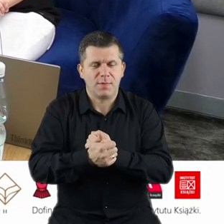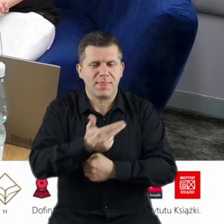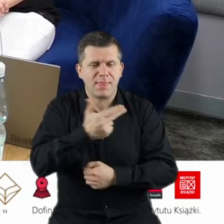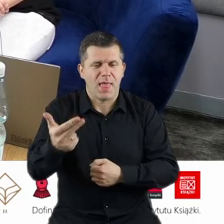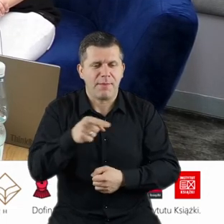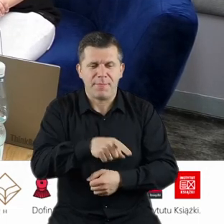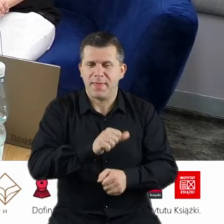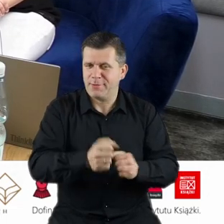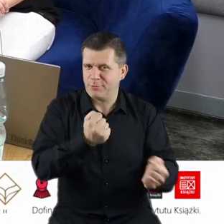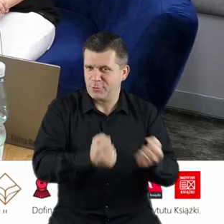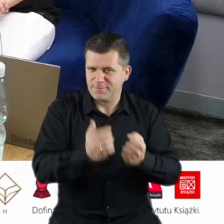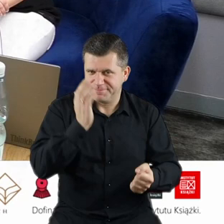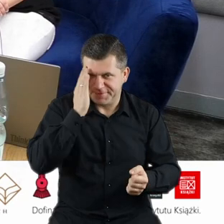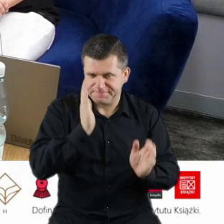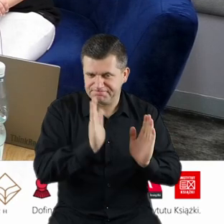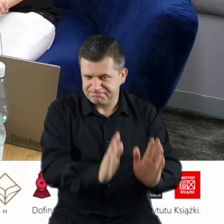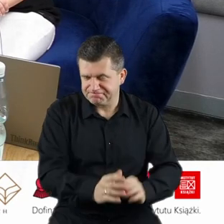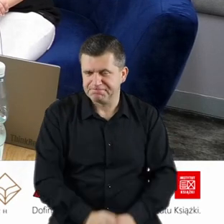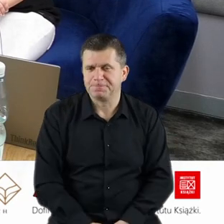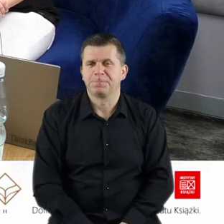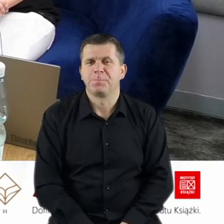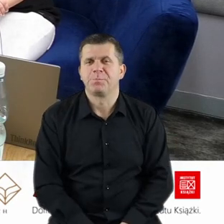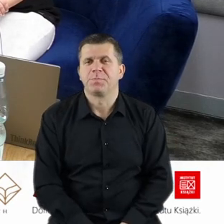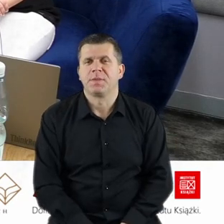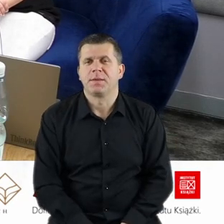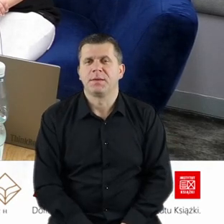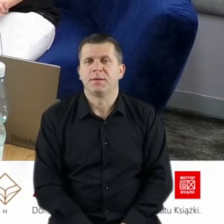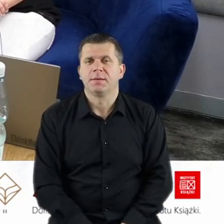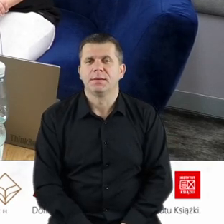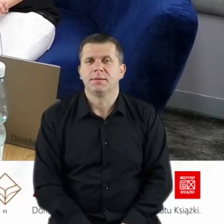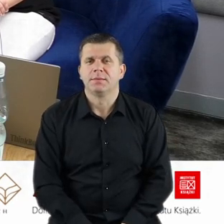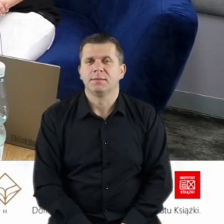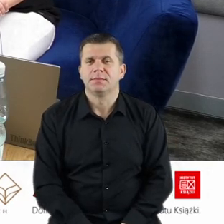na, po pierwsze, na temat.